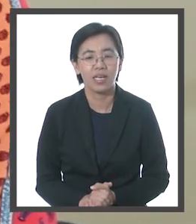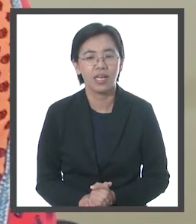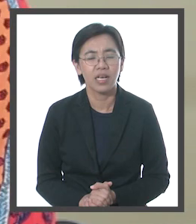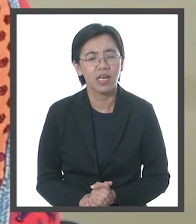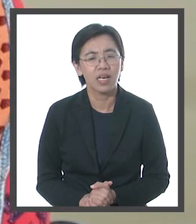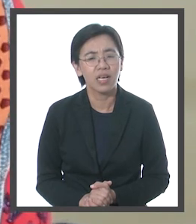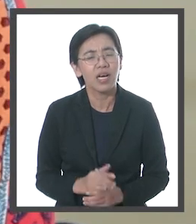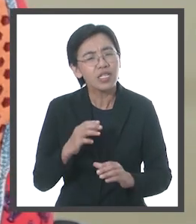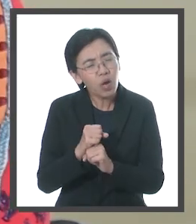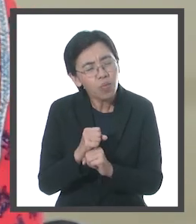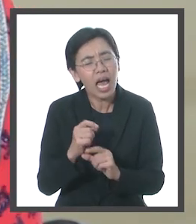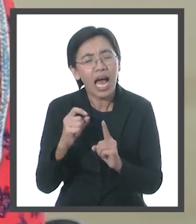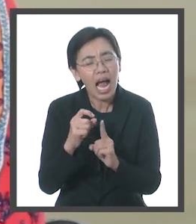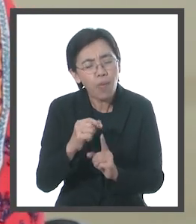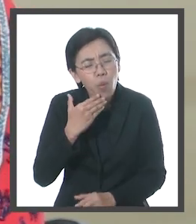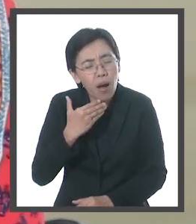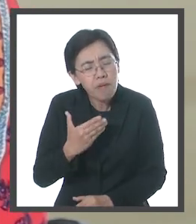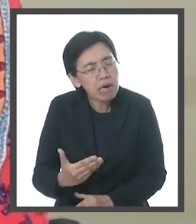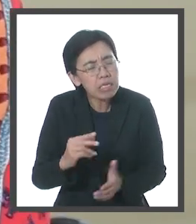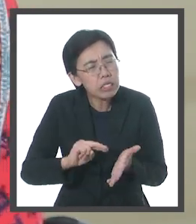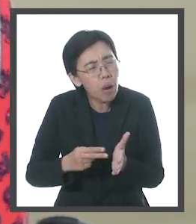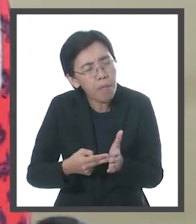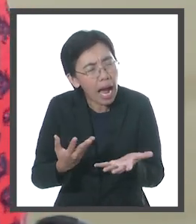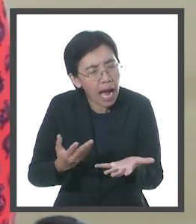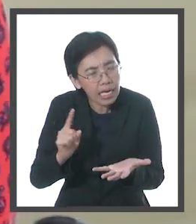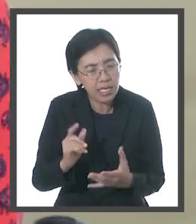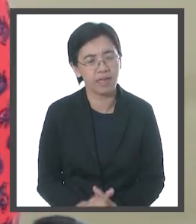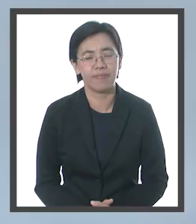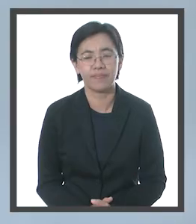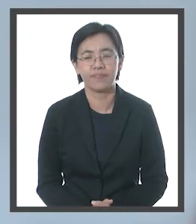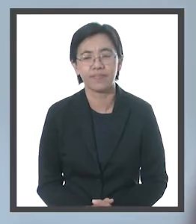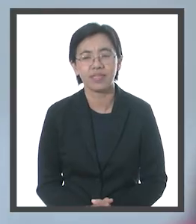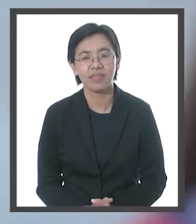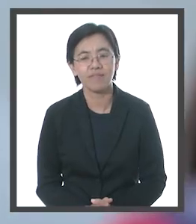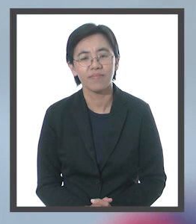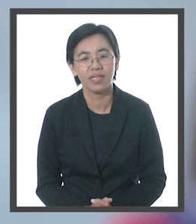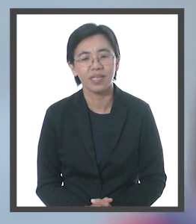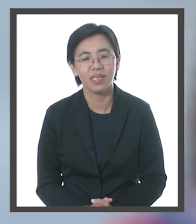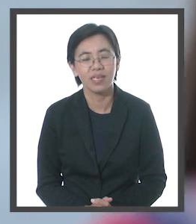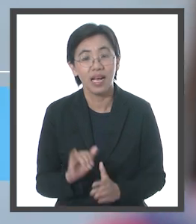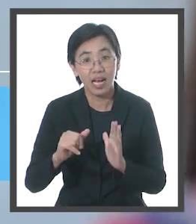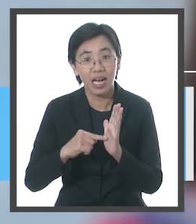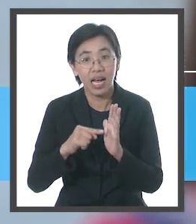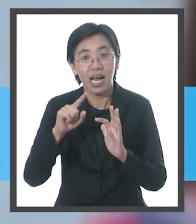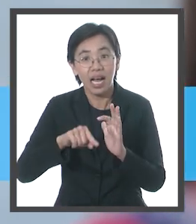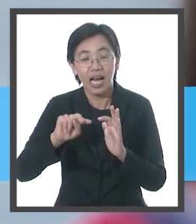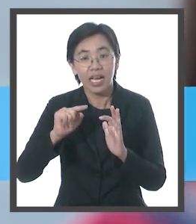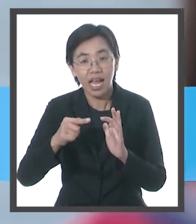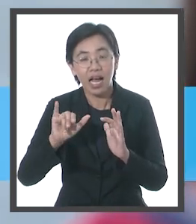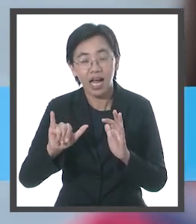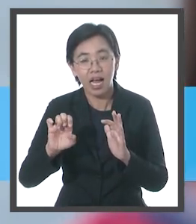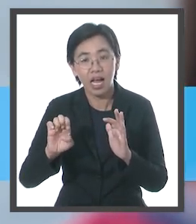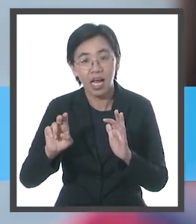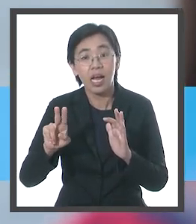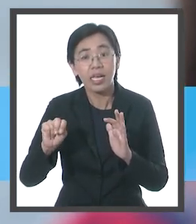ความของความยั่งยืนให้เราฟังหน่อยสิคะว่ามันจะยั่งยืนยังไง ความยั่งยืนมันแปลว่าอะไรใช่ไหมผมว่ามันเป็น